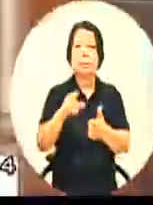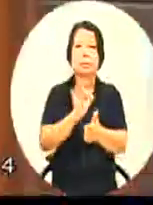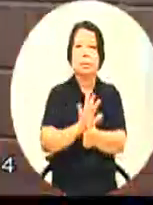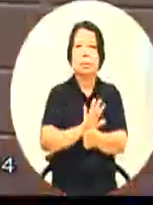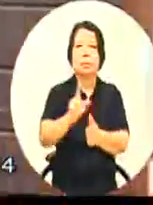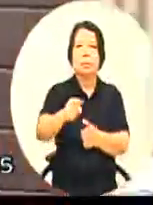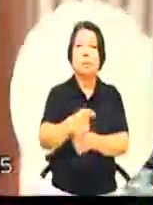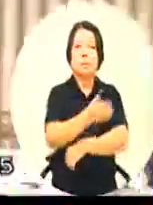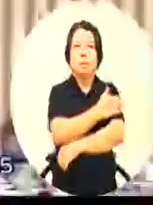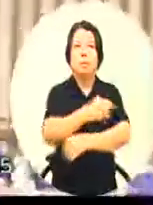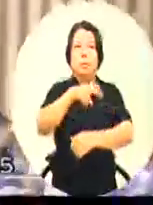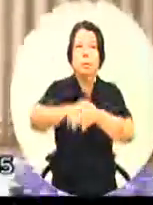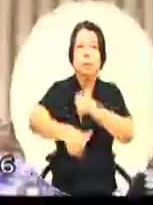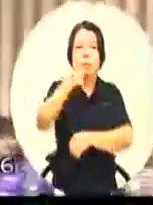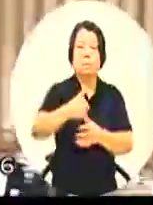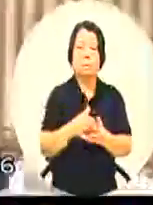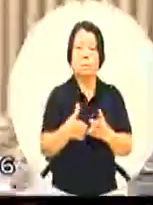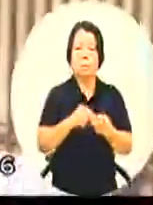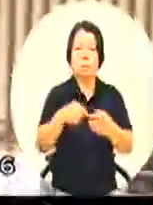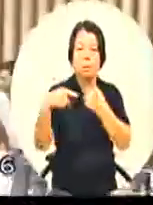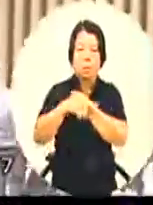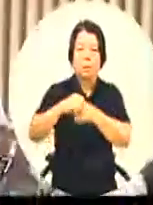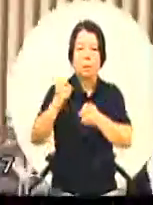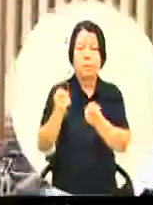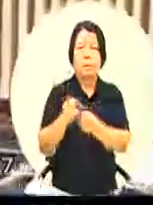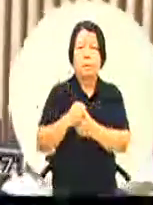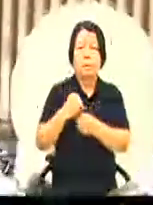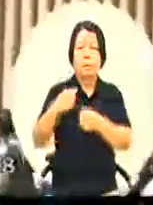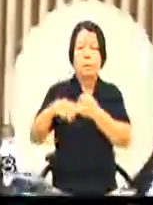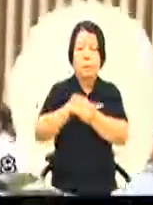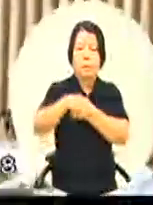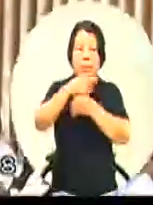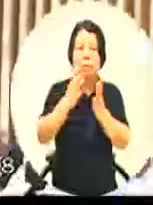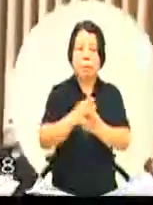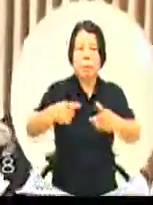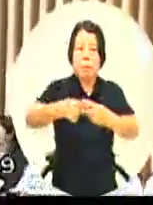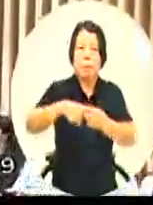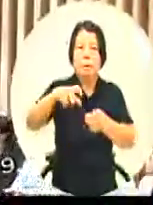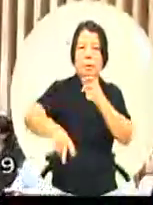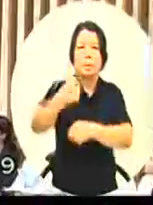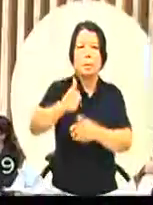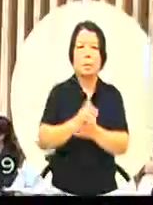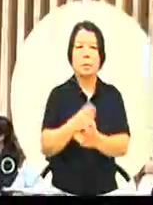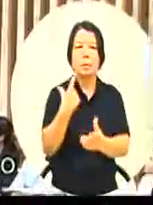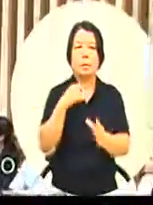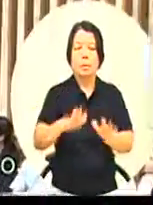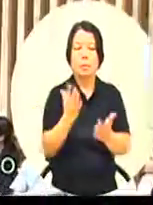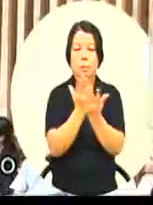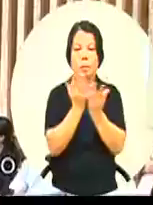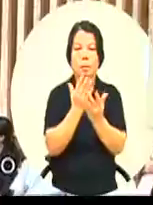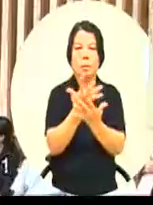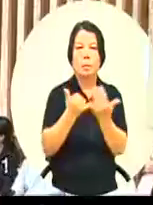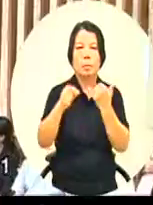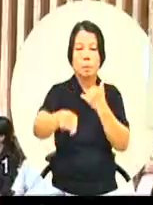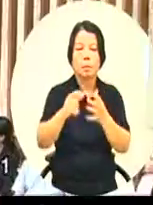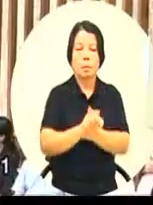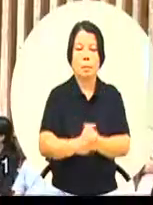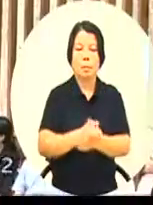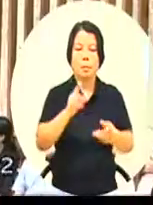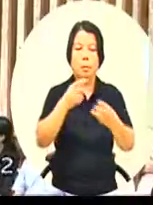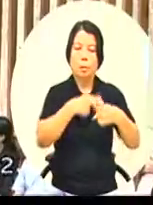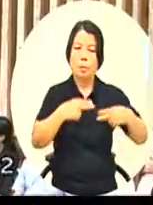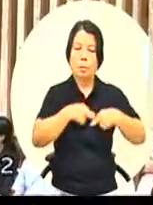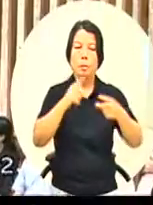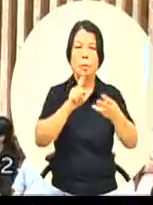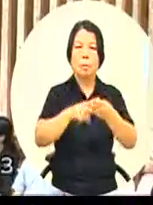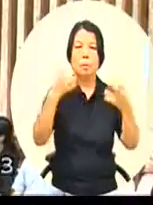星星陈处长，还有我们研发处的李友煌李处长哈，还有我们学子中心的蔡中哲蔡主任，还有我